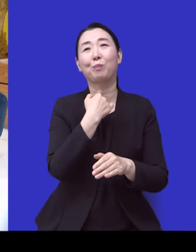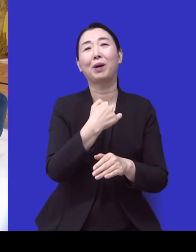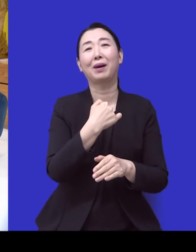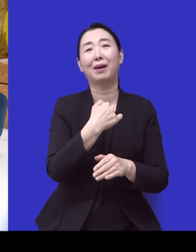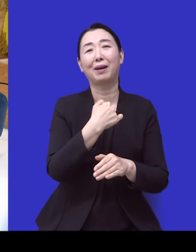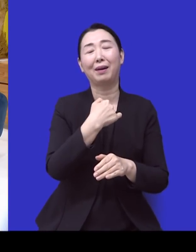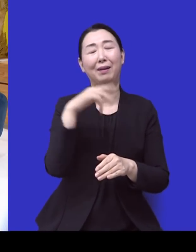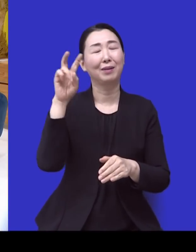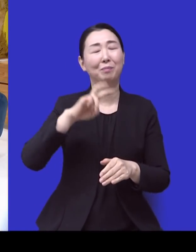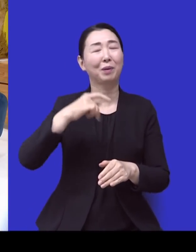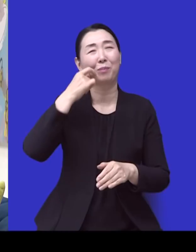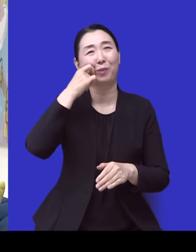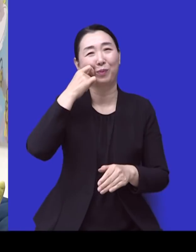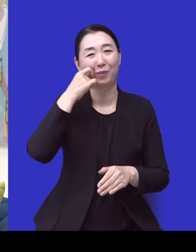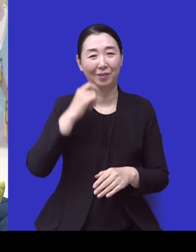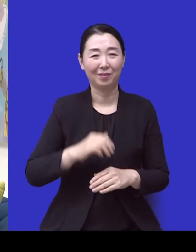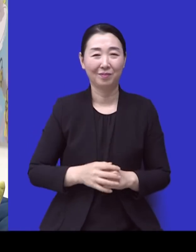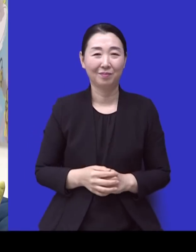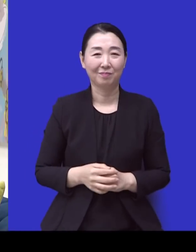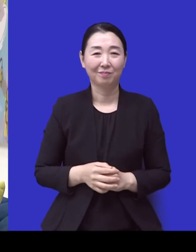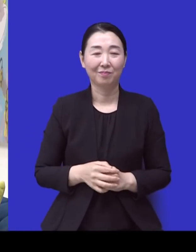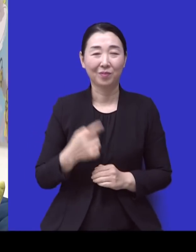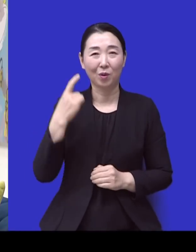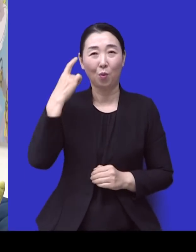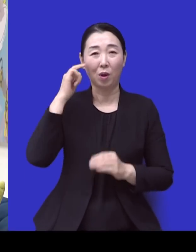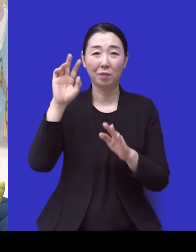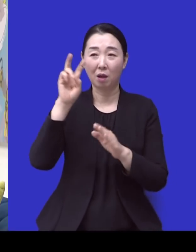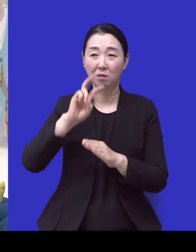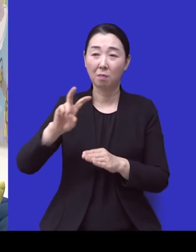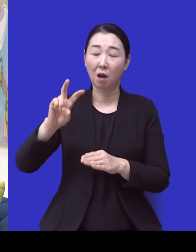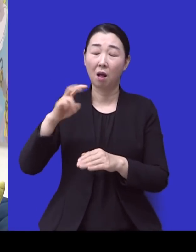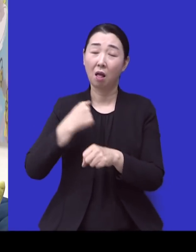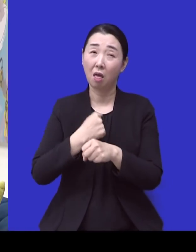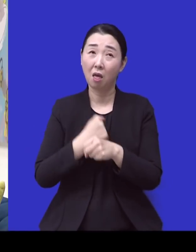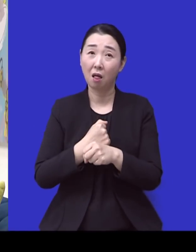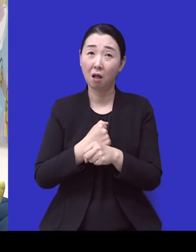음악을요? 네네. 네. 저는 이제 음악을 하면 괜찮아질 줄